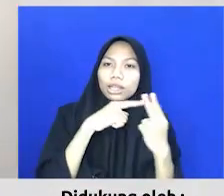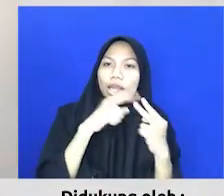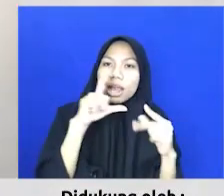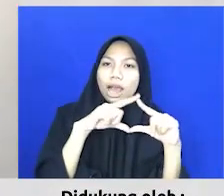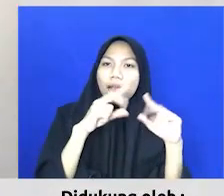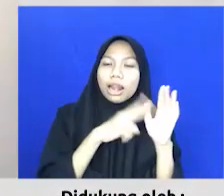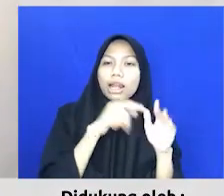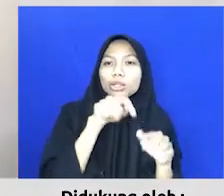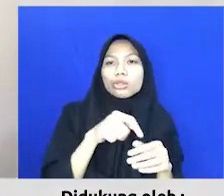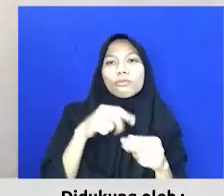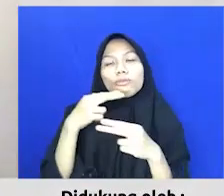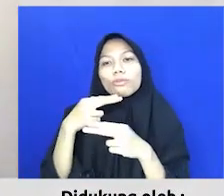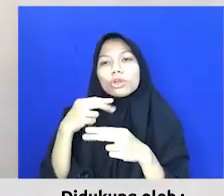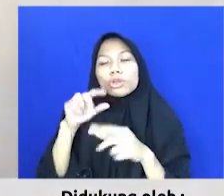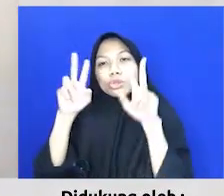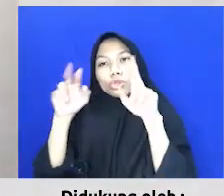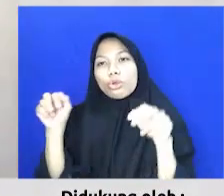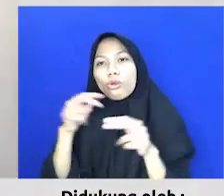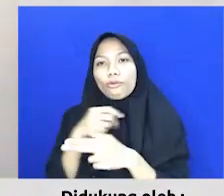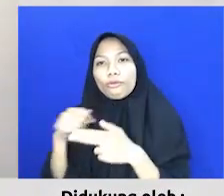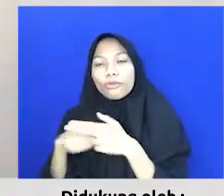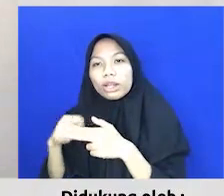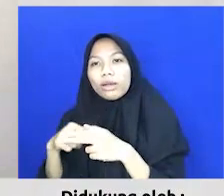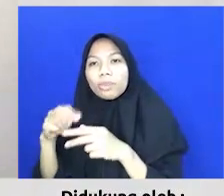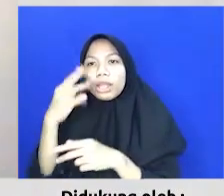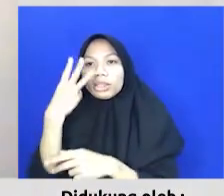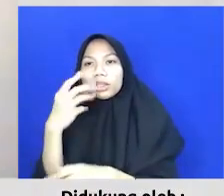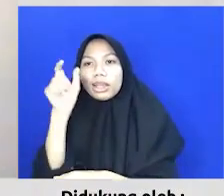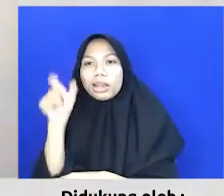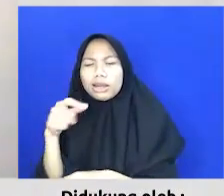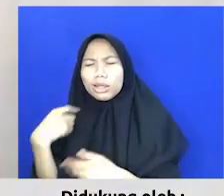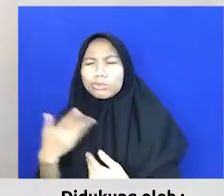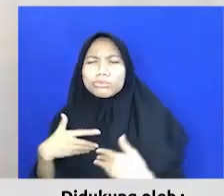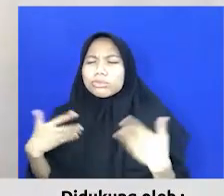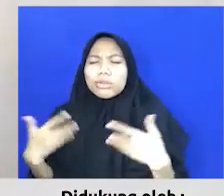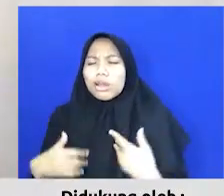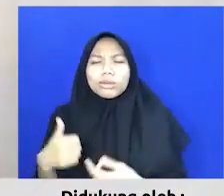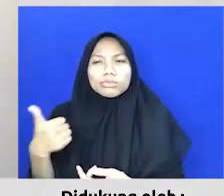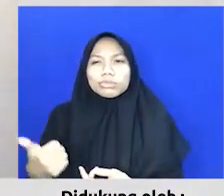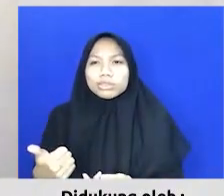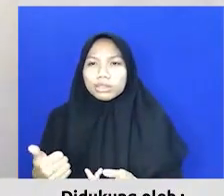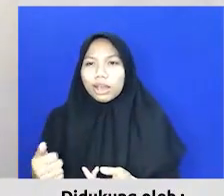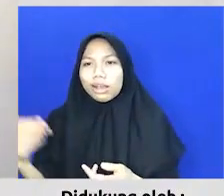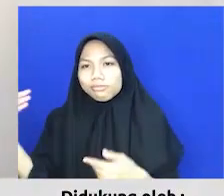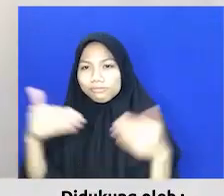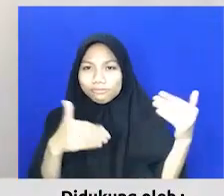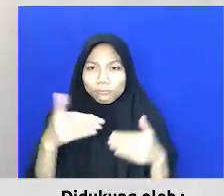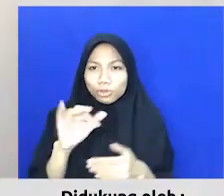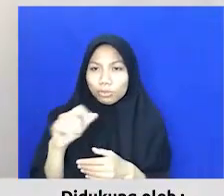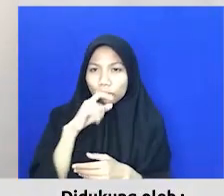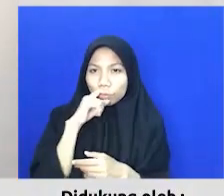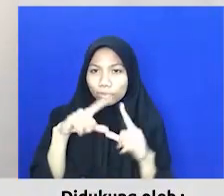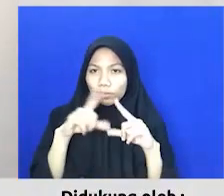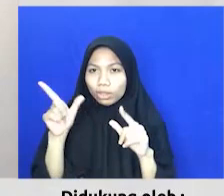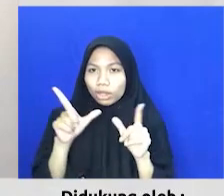Indonesia. Yang kedua, pembicara kita Prima Rusdi, ini saya harus ungkapkan pertama, ini Prima Rusdi ini muridnya Pak